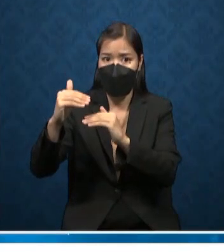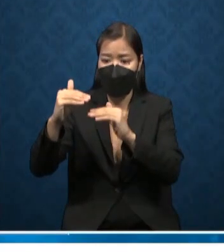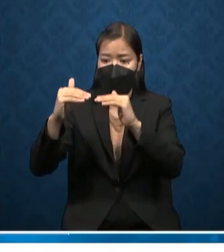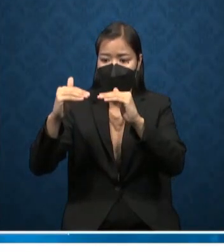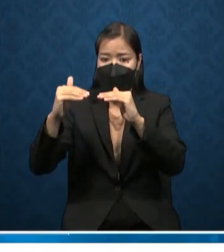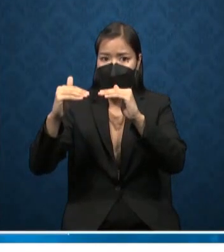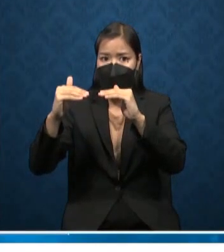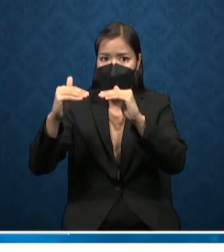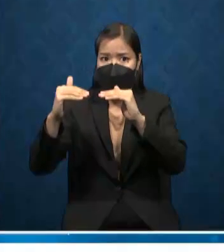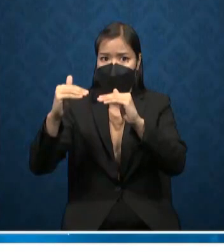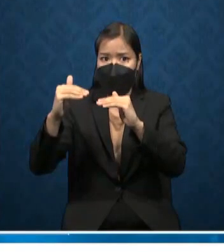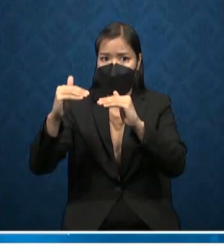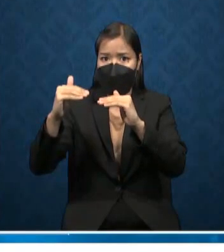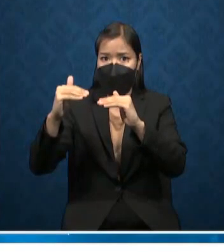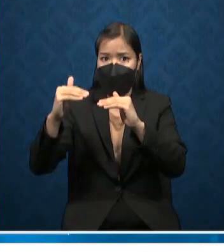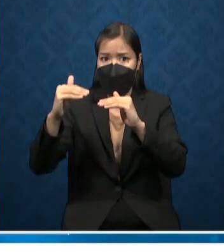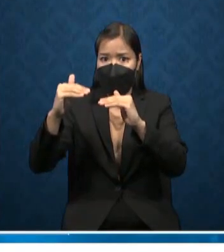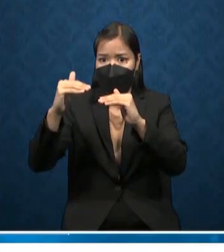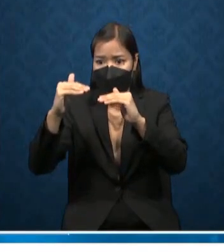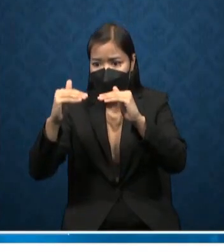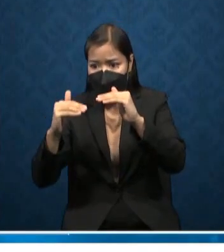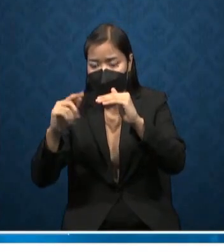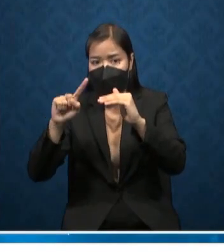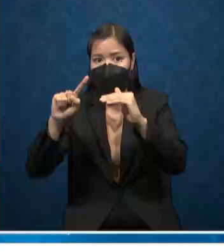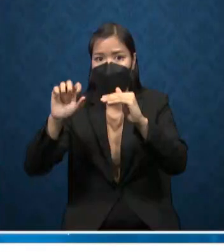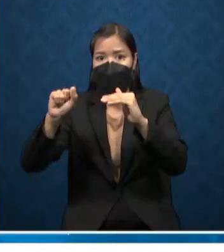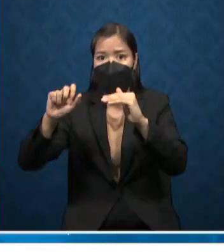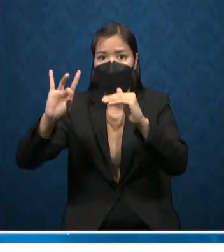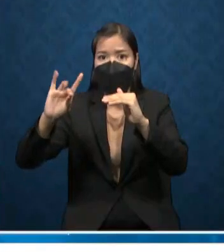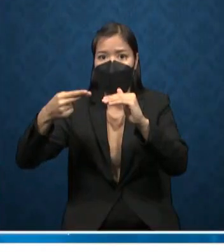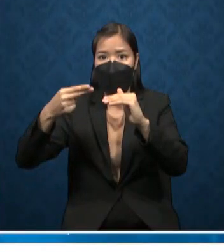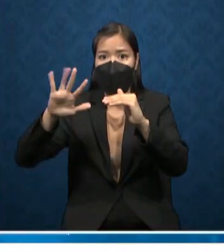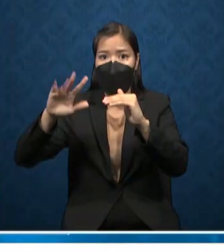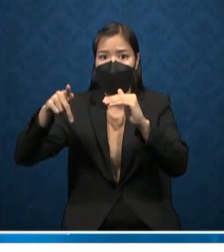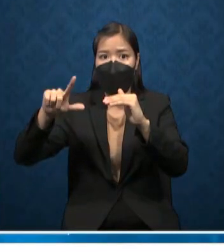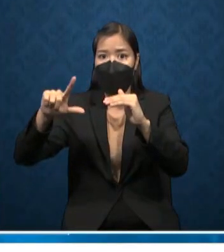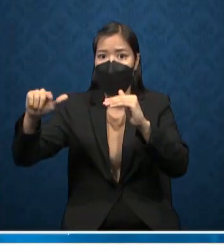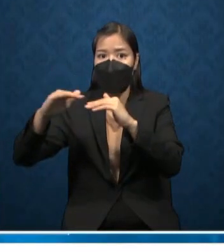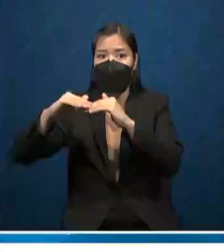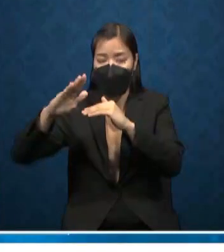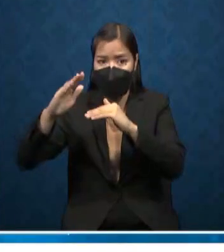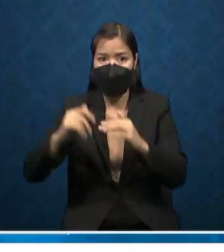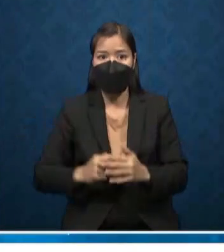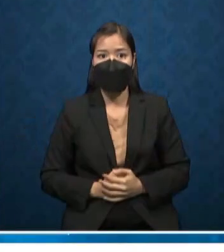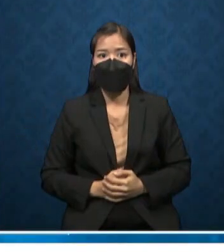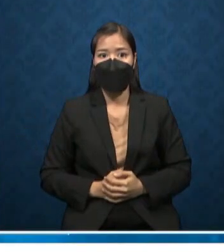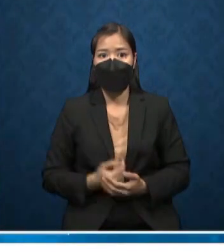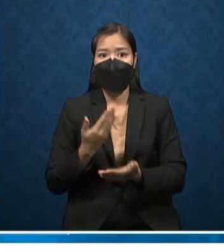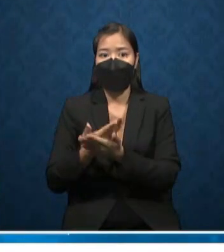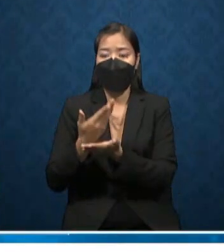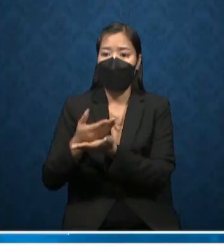ง 185,000 ล้านบาทเศษนะครับเมื่อกรอบงบประมาณรายจ่ายประจำปี